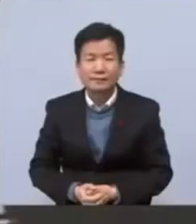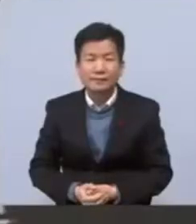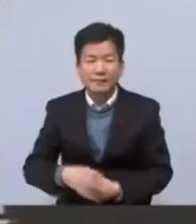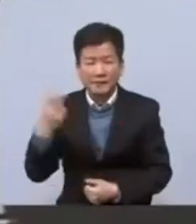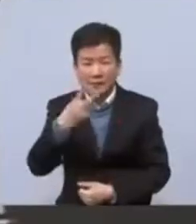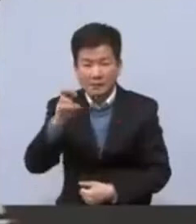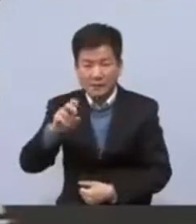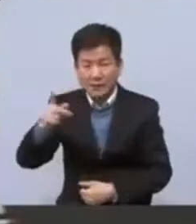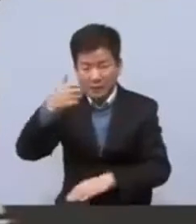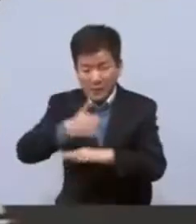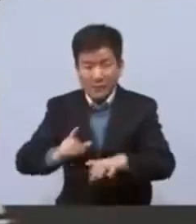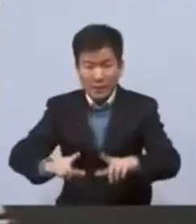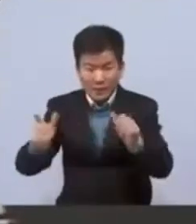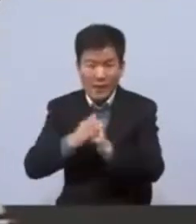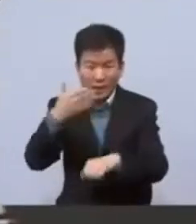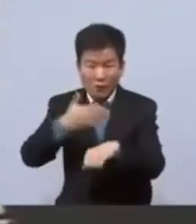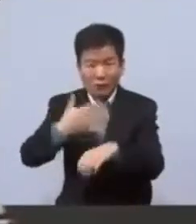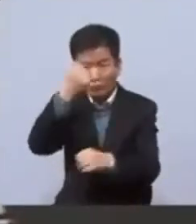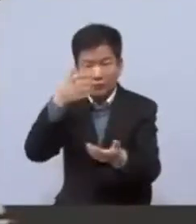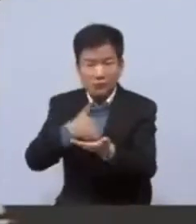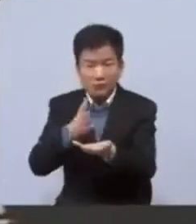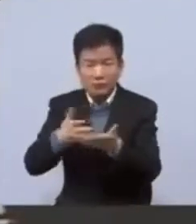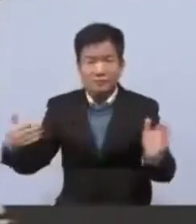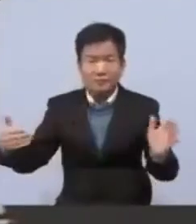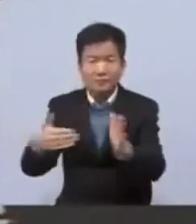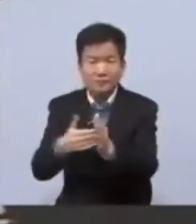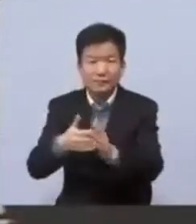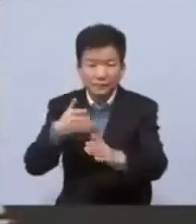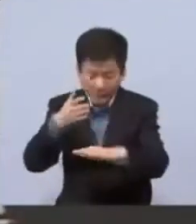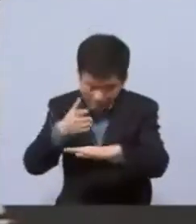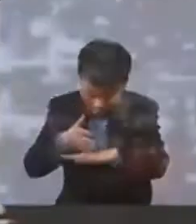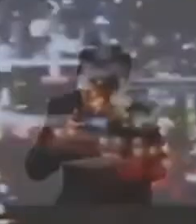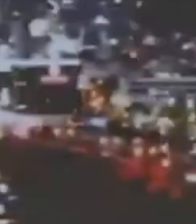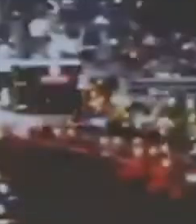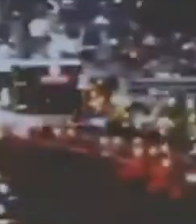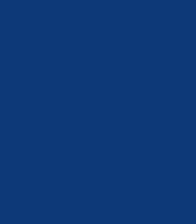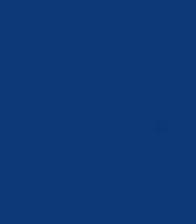2011년 마지막 날 9시 충분 기술을 많습니다 고맙습니다